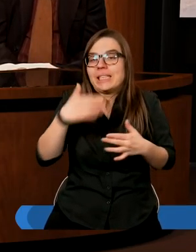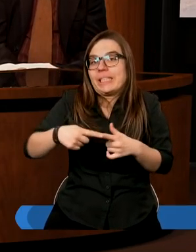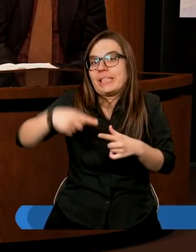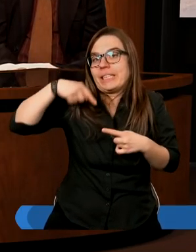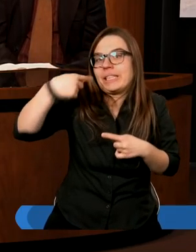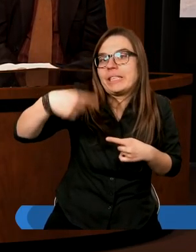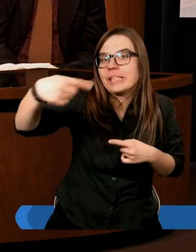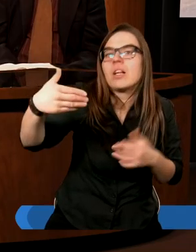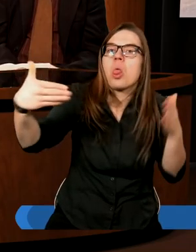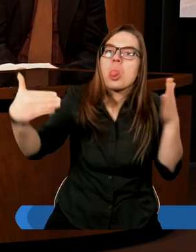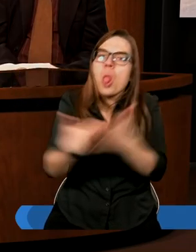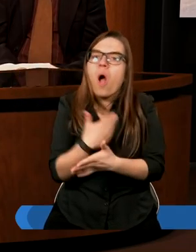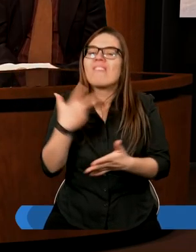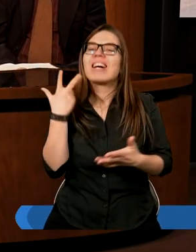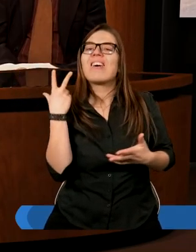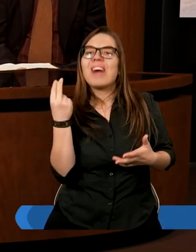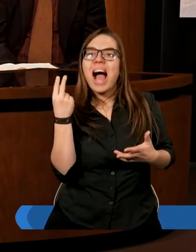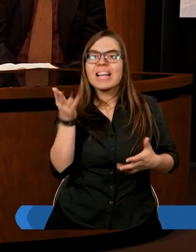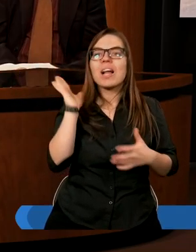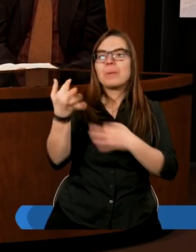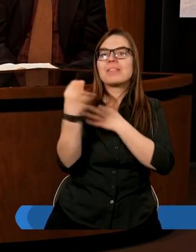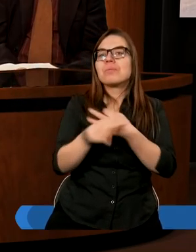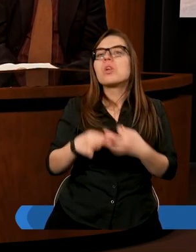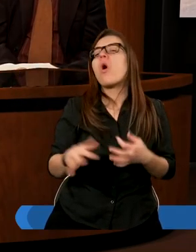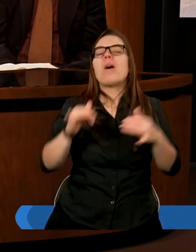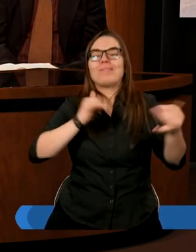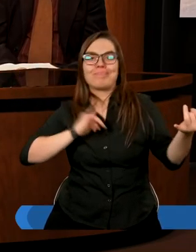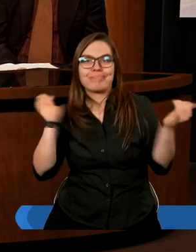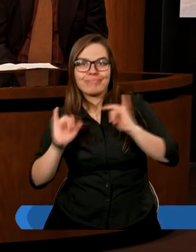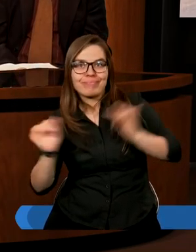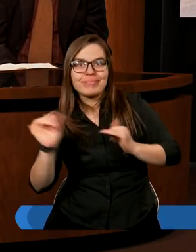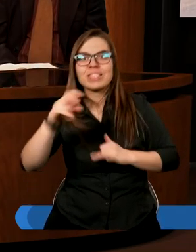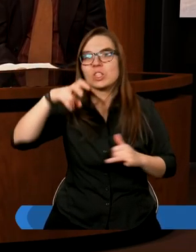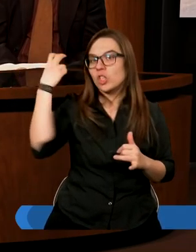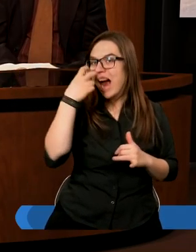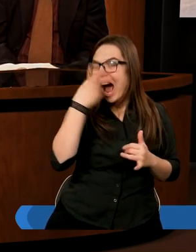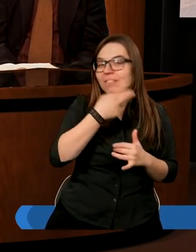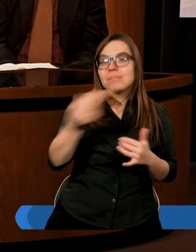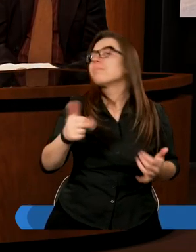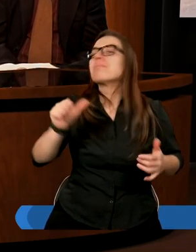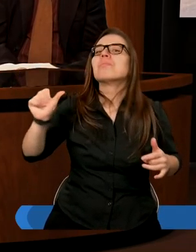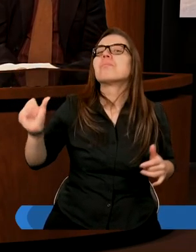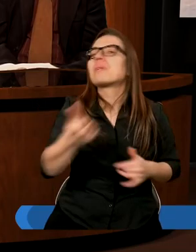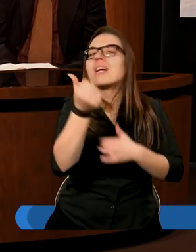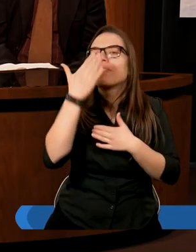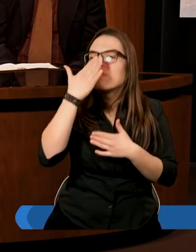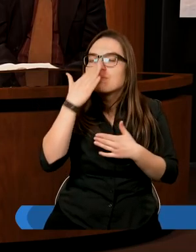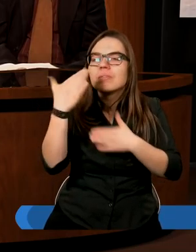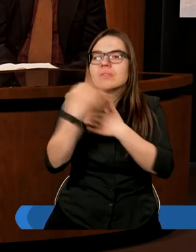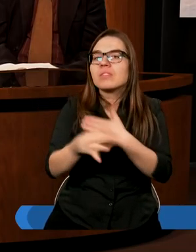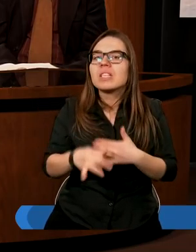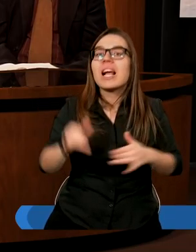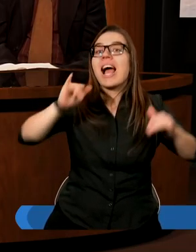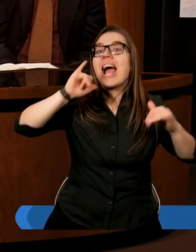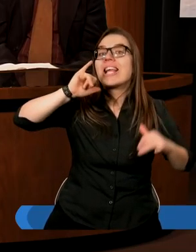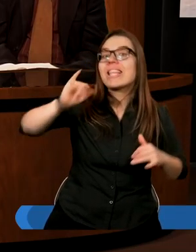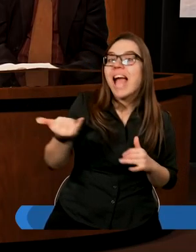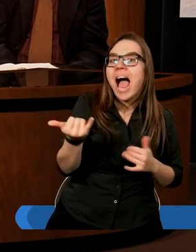następnym sezonie studiowali omawiali a pierwsze studium będzie jak